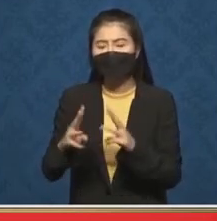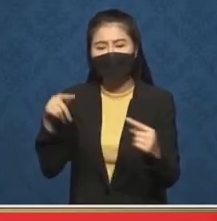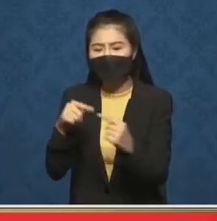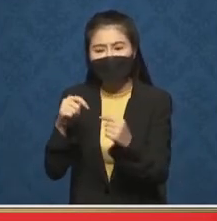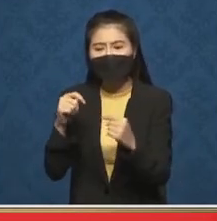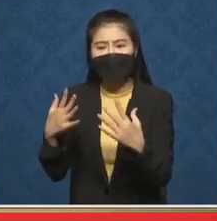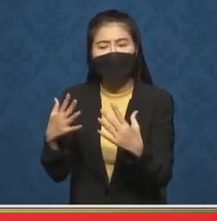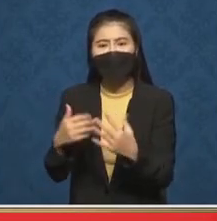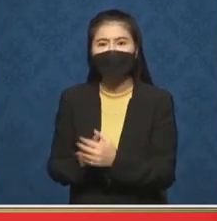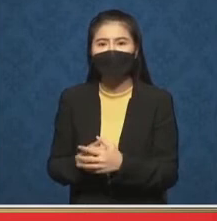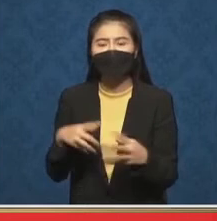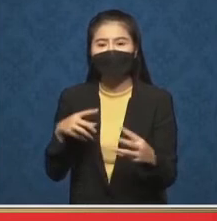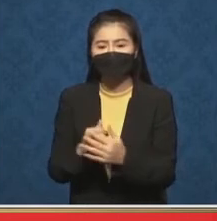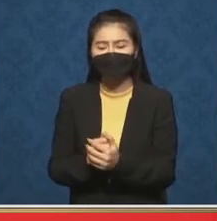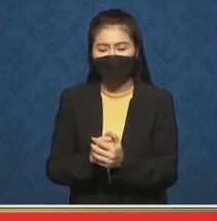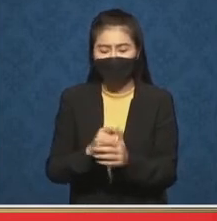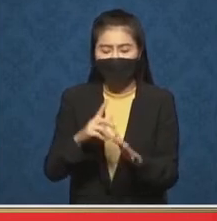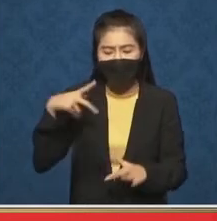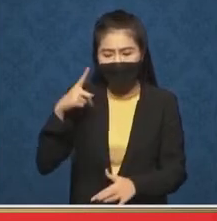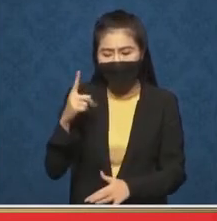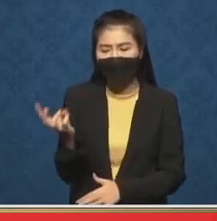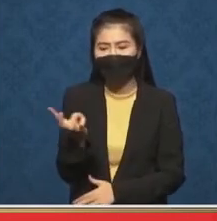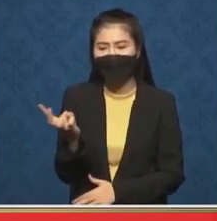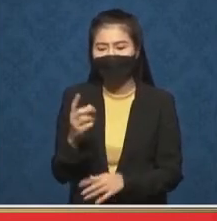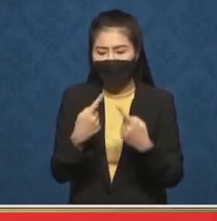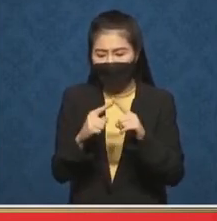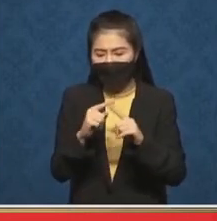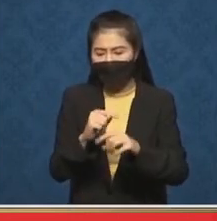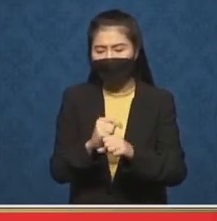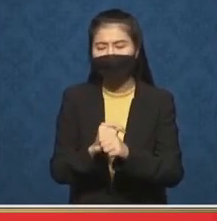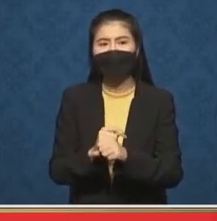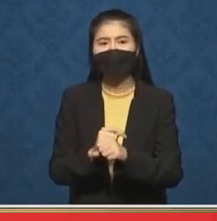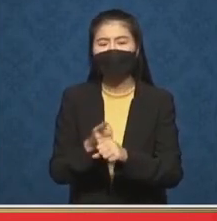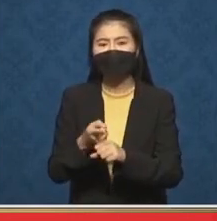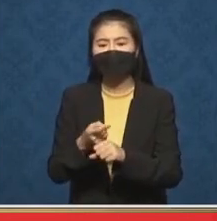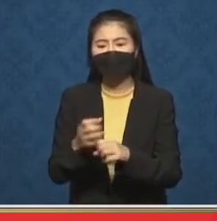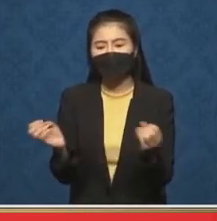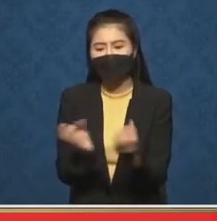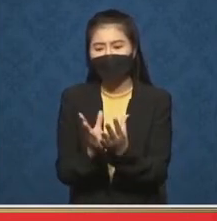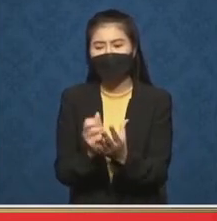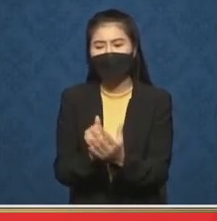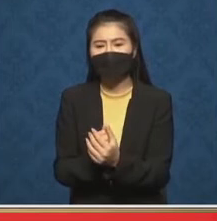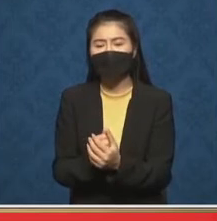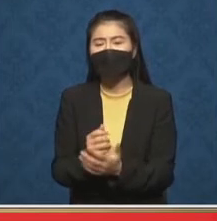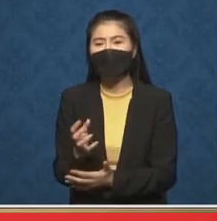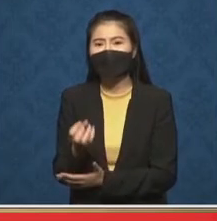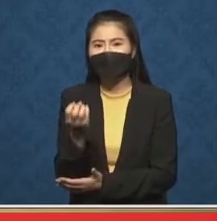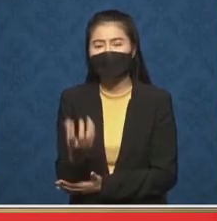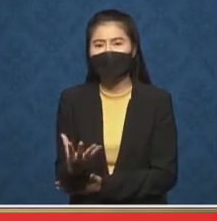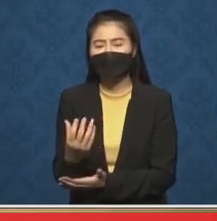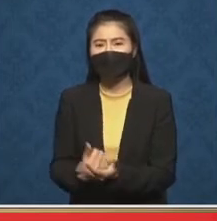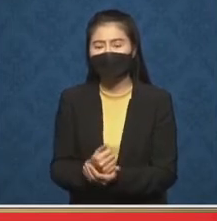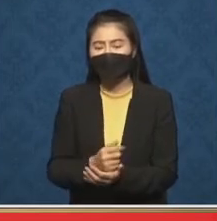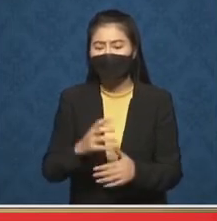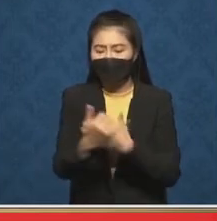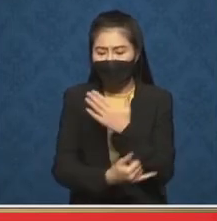มมันเสียมากกาได้ทำไมประเทศอเขาไมทำอยางเราล่ะทำไมเขาถึส่งเฉพาะตพิ